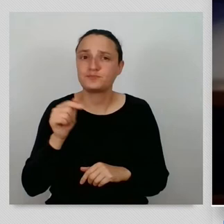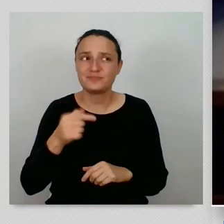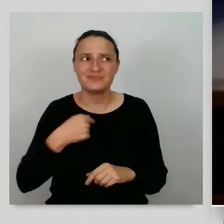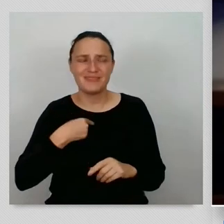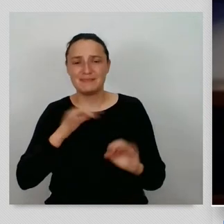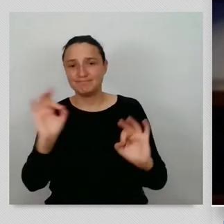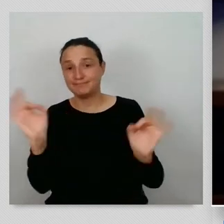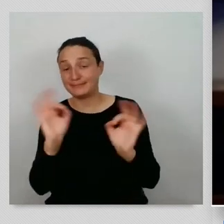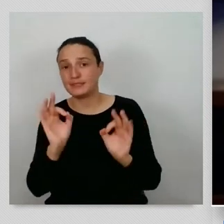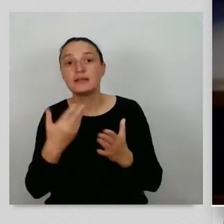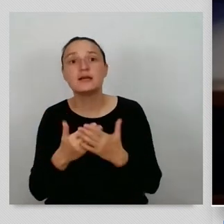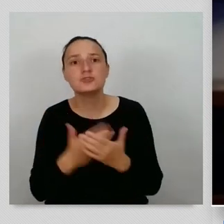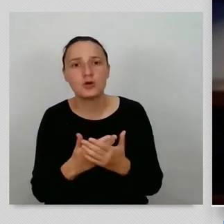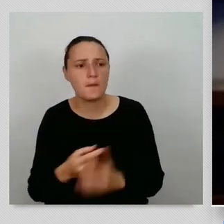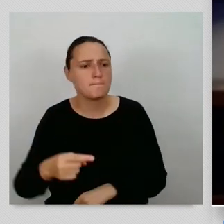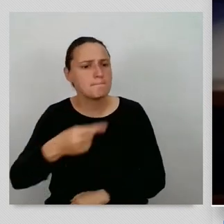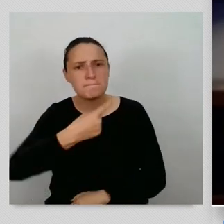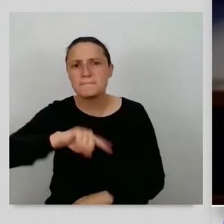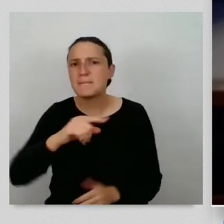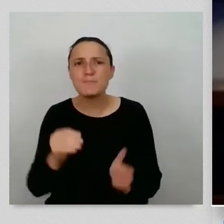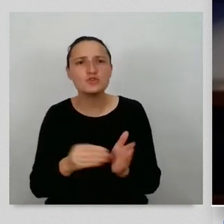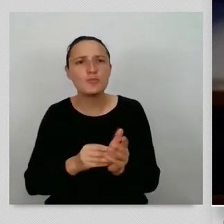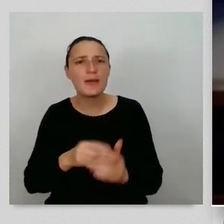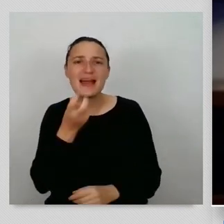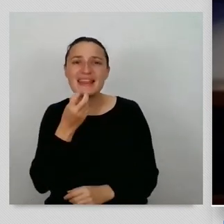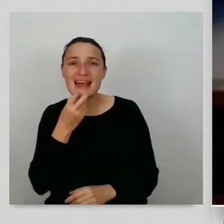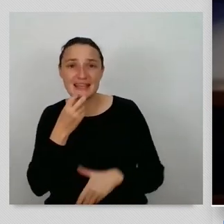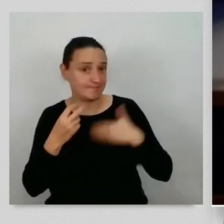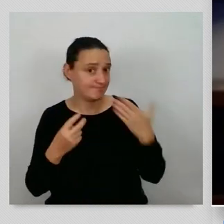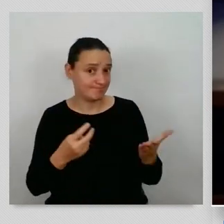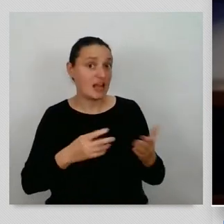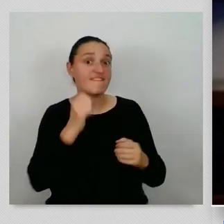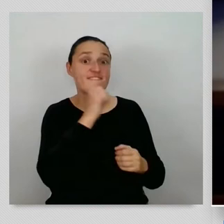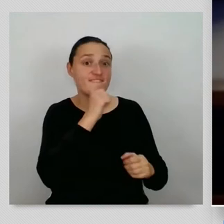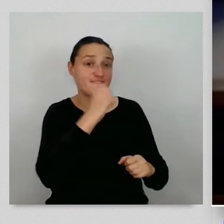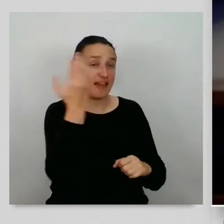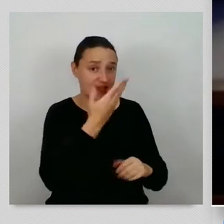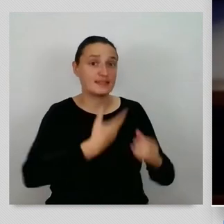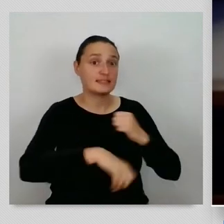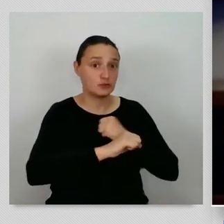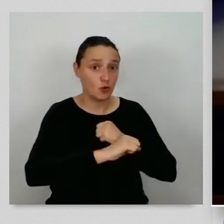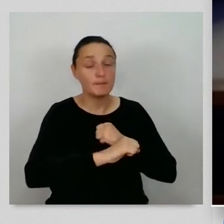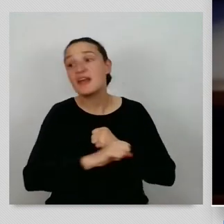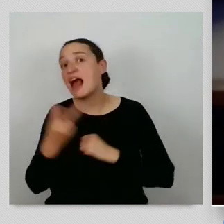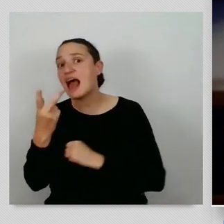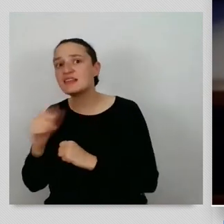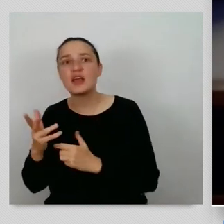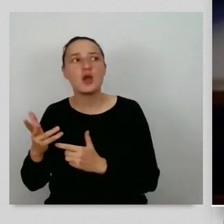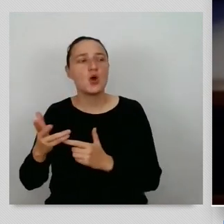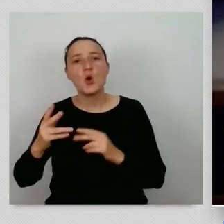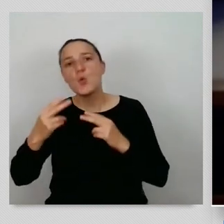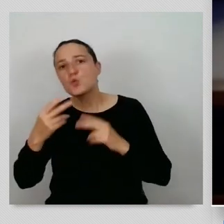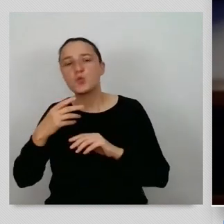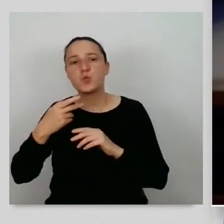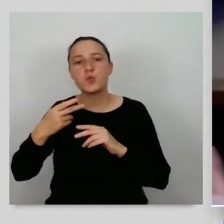przerażające, że my potrzebujemy energii, która z jednej strony zastąpi węgiel, z drugiej strony nie uzależni nas od gazu, tak jak